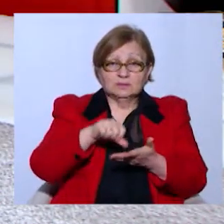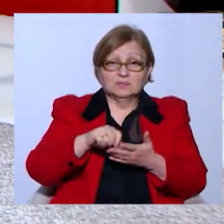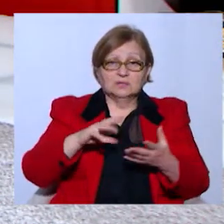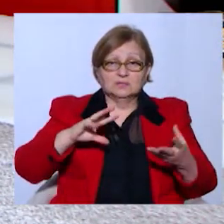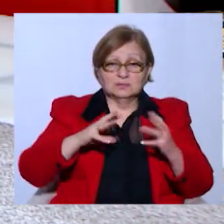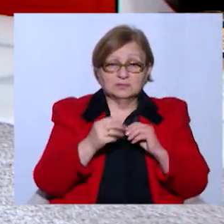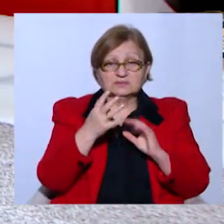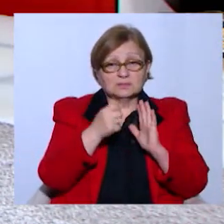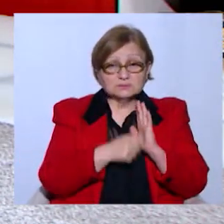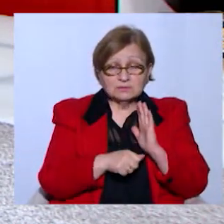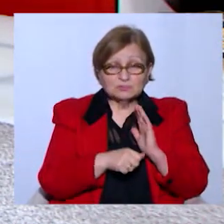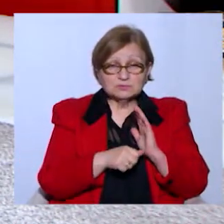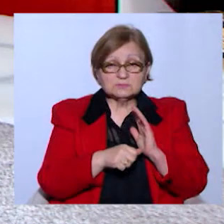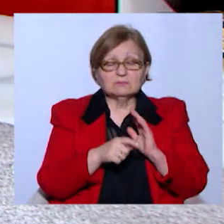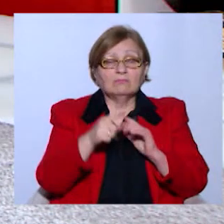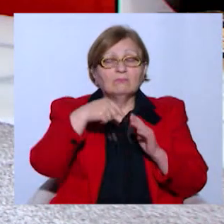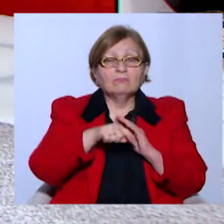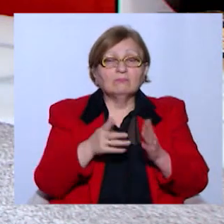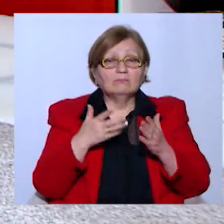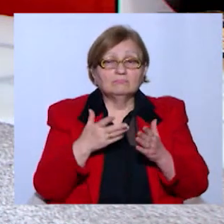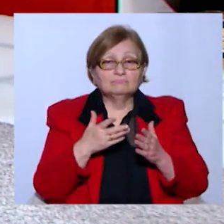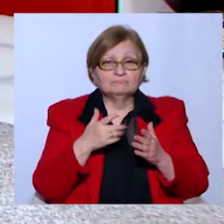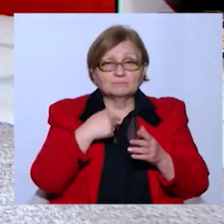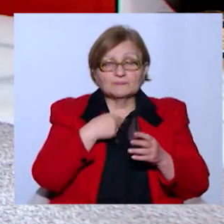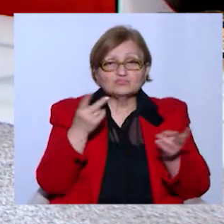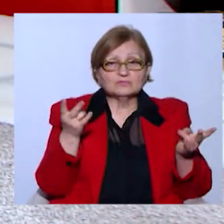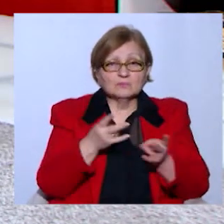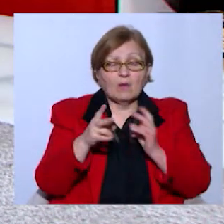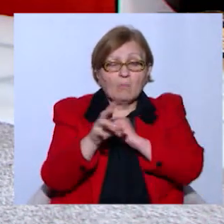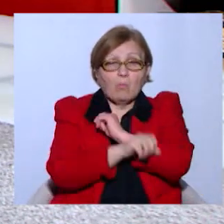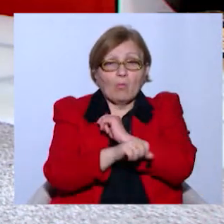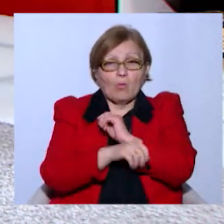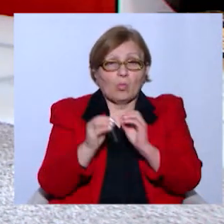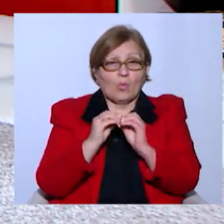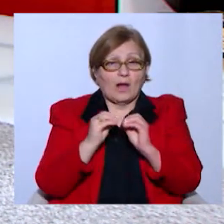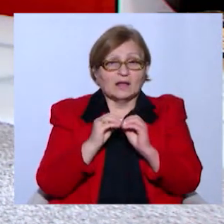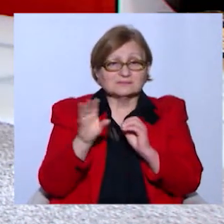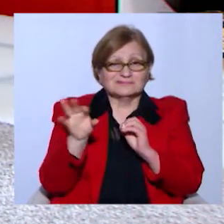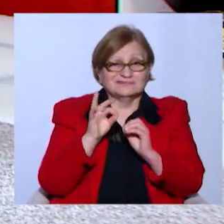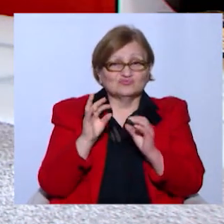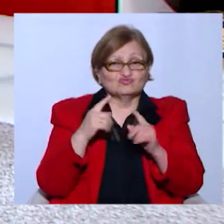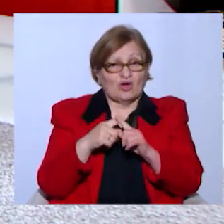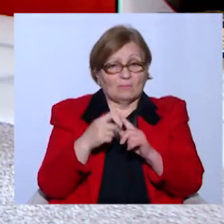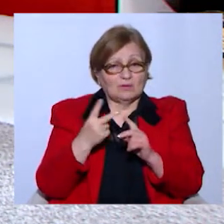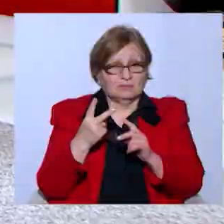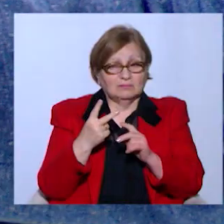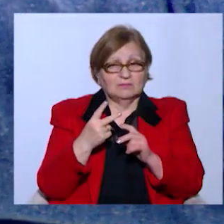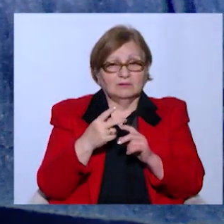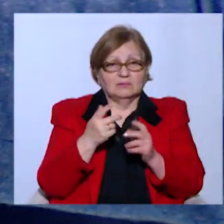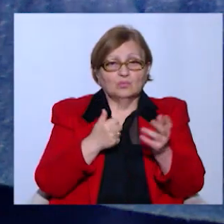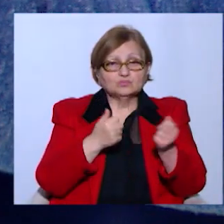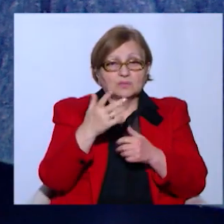თუ 960 არის, მაშასადამე და ჩვენ გვჭირდება ბოლო 10 წევრის ჯამი, უნდა დავთვალოთ